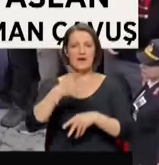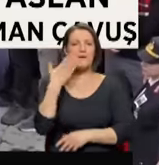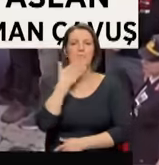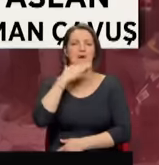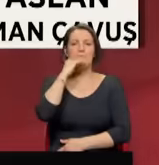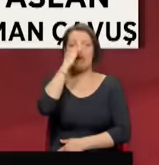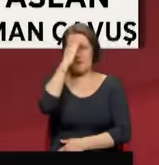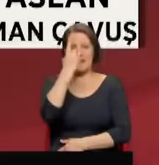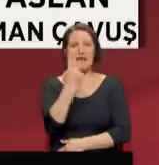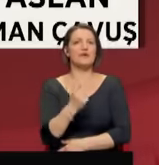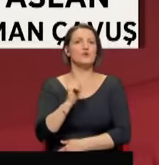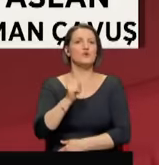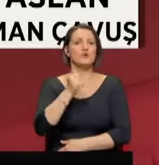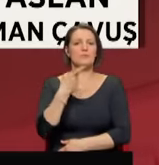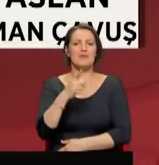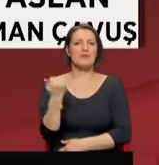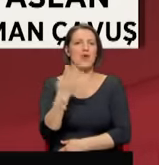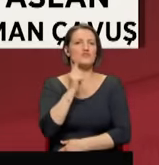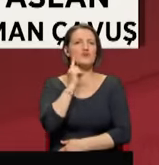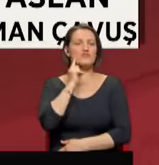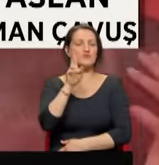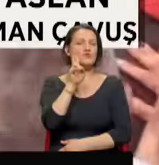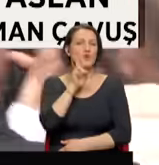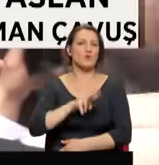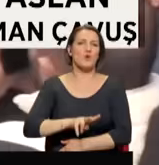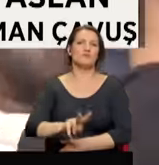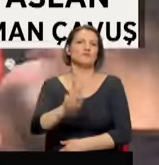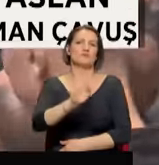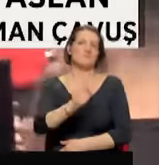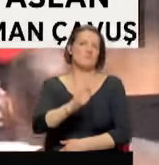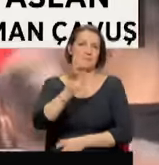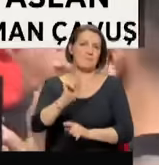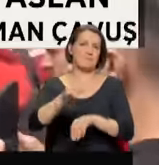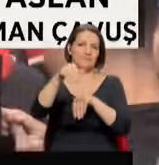Ramazan bayramının ilk gününde binlerce kişi son yolculuğuna uğurladı.